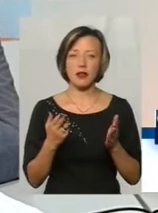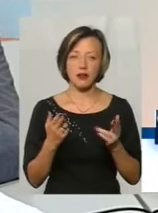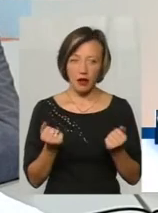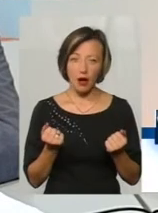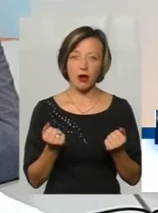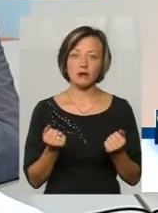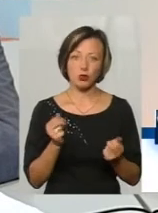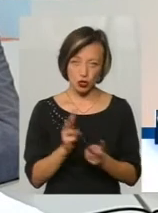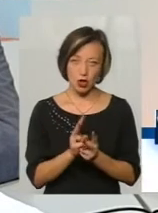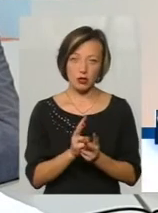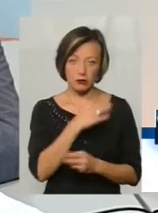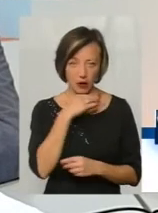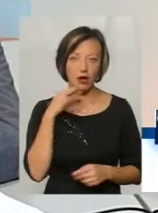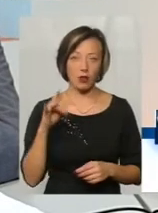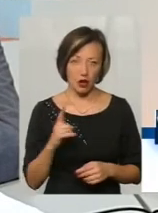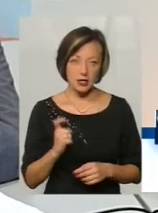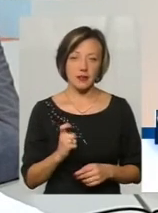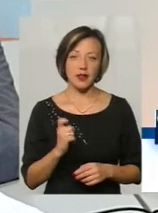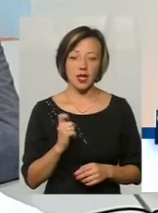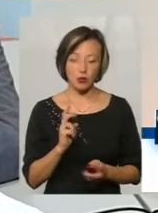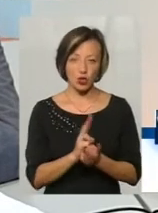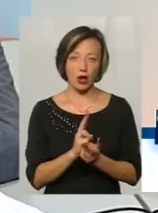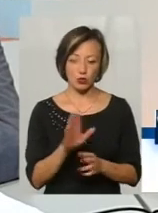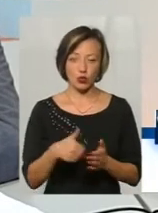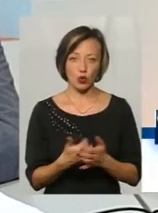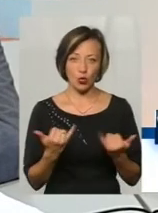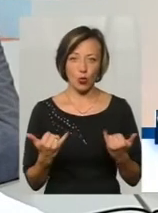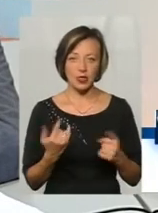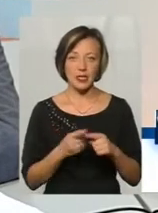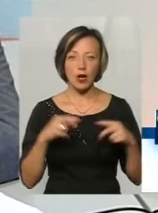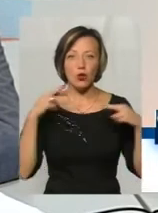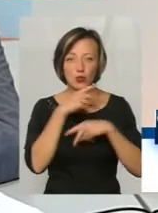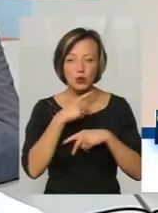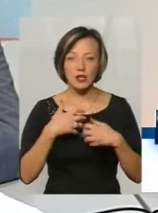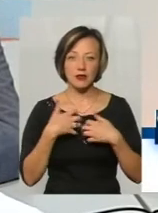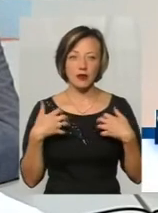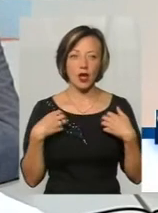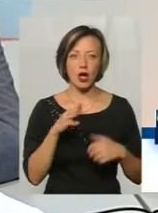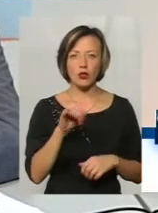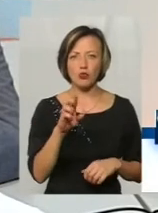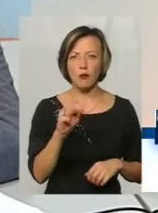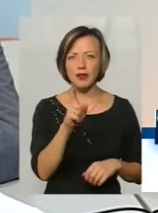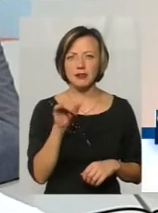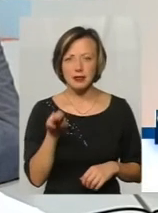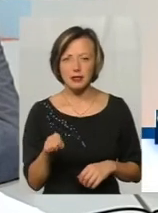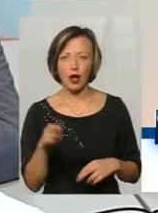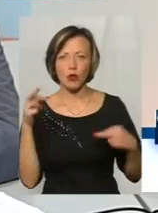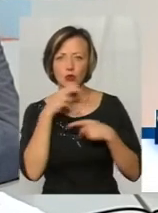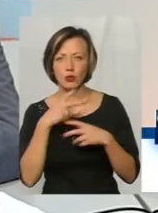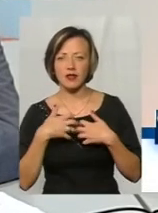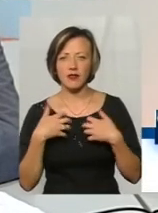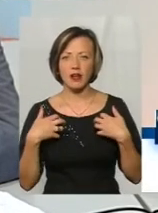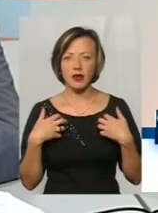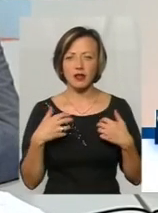стикались. І не один раз, і стикаємось по сьогоднішній день. Це отруєння тварин тубозітом, це отруєння тварин